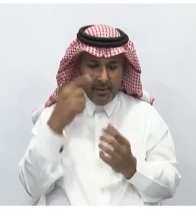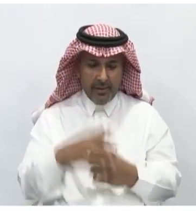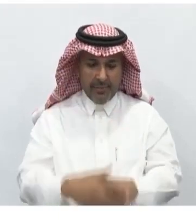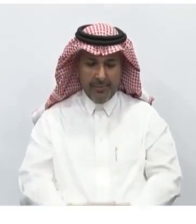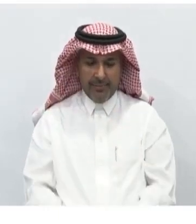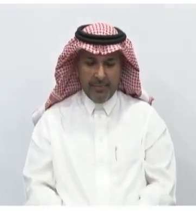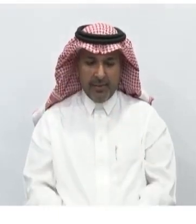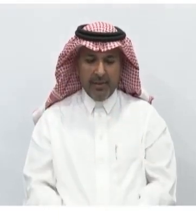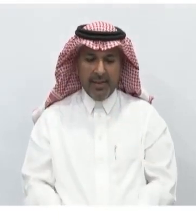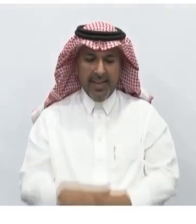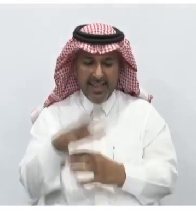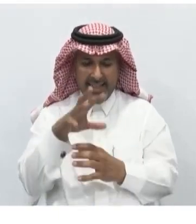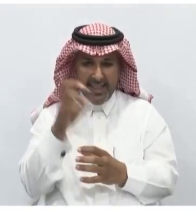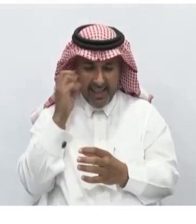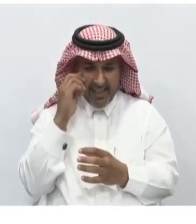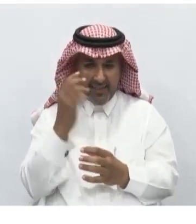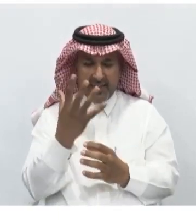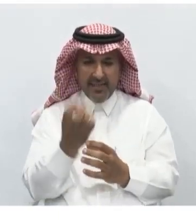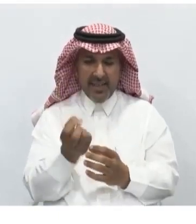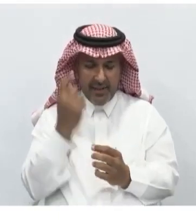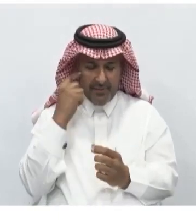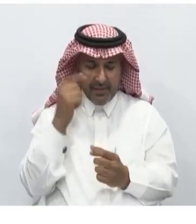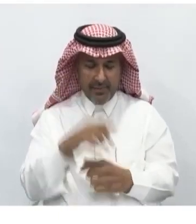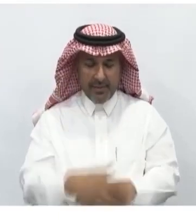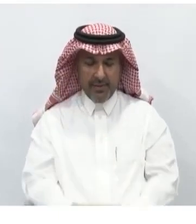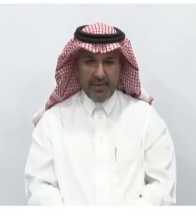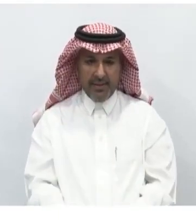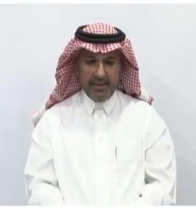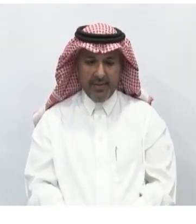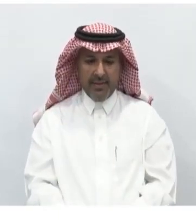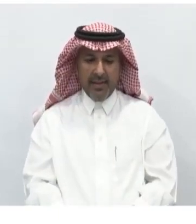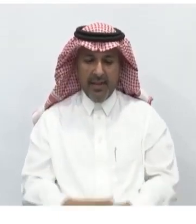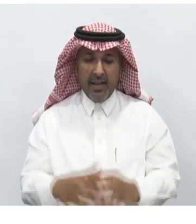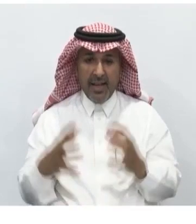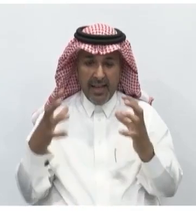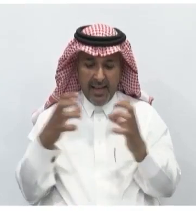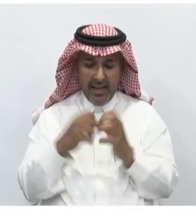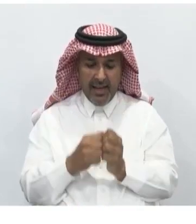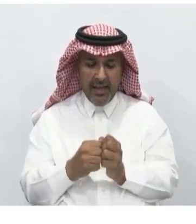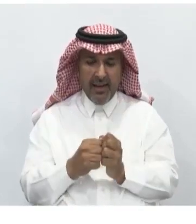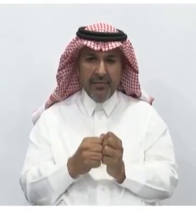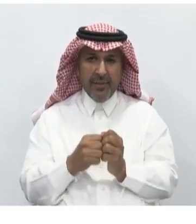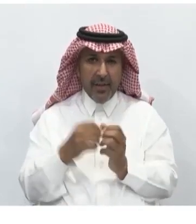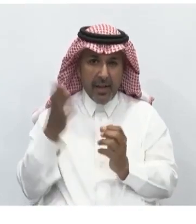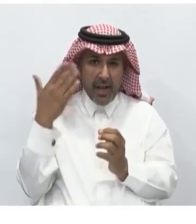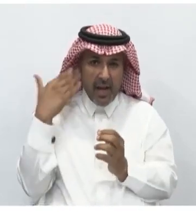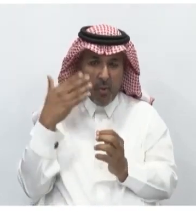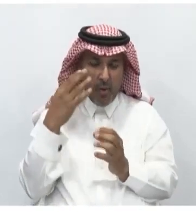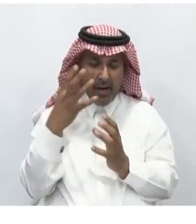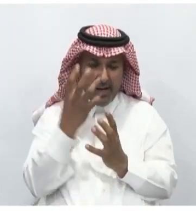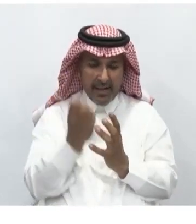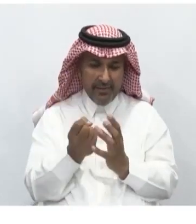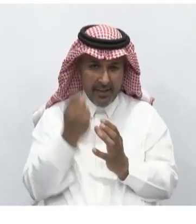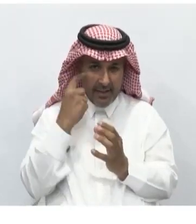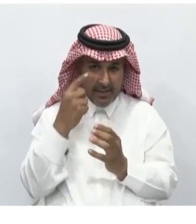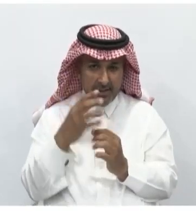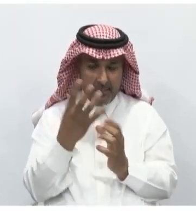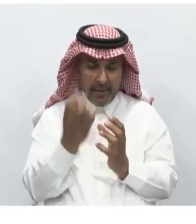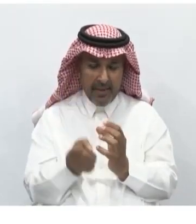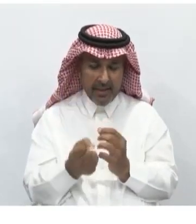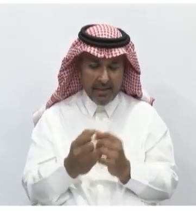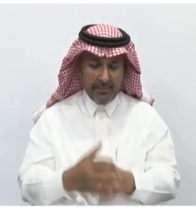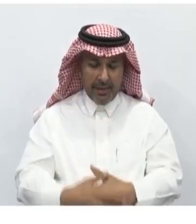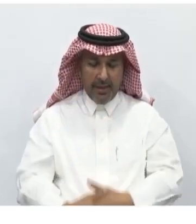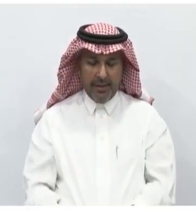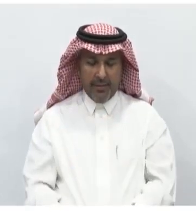الهواء من جزيئات الماء كما يستعمل في المختبر في حفظ المواد الكيميائية من رطوبة الجو لاحظ أنه هنا يسحب